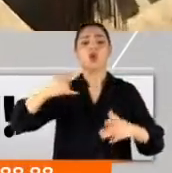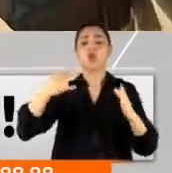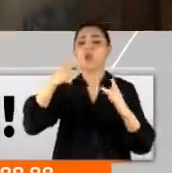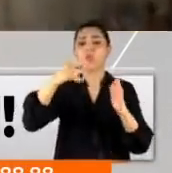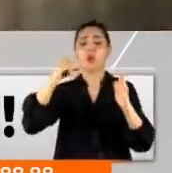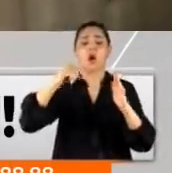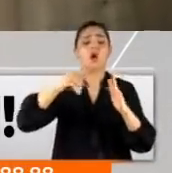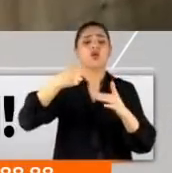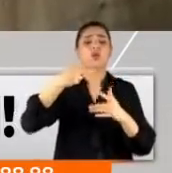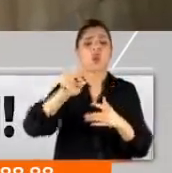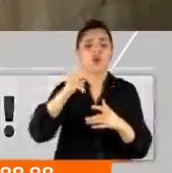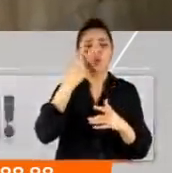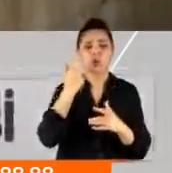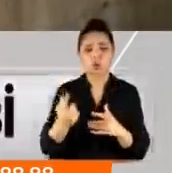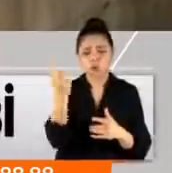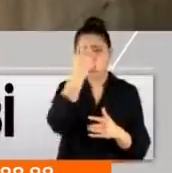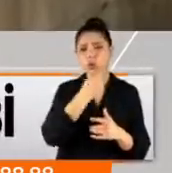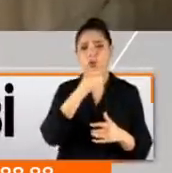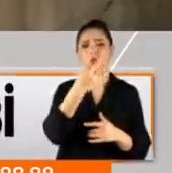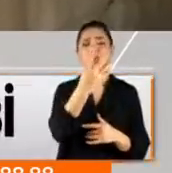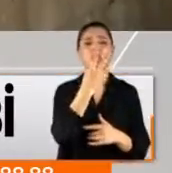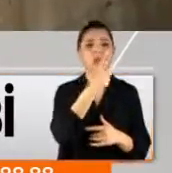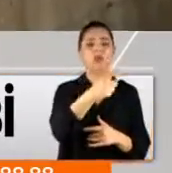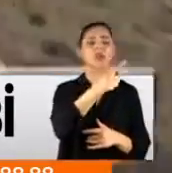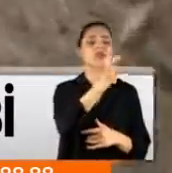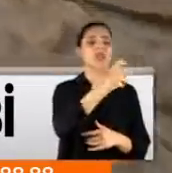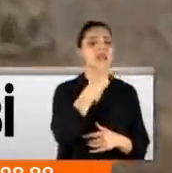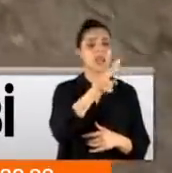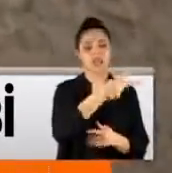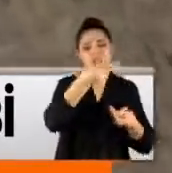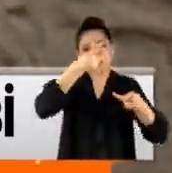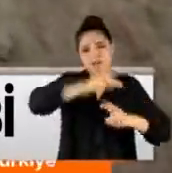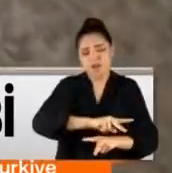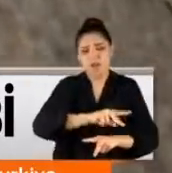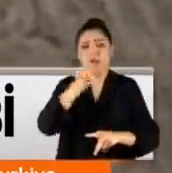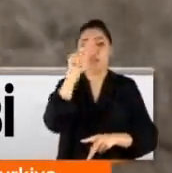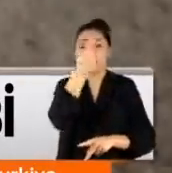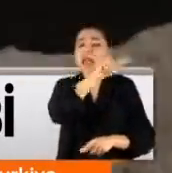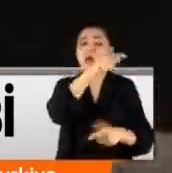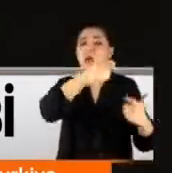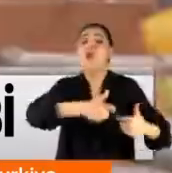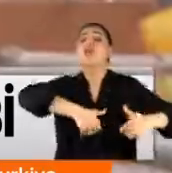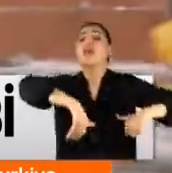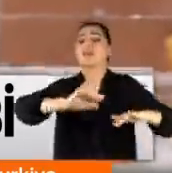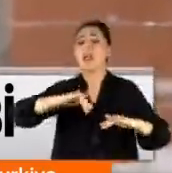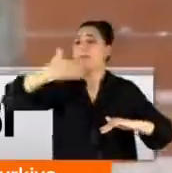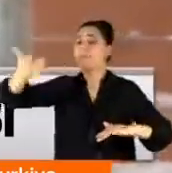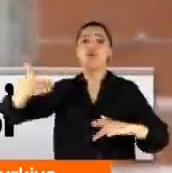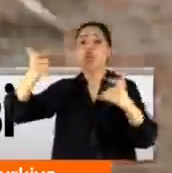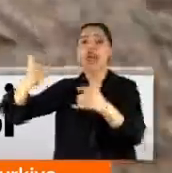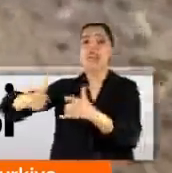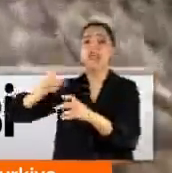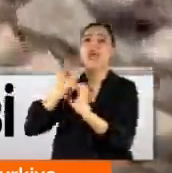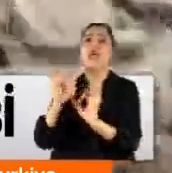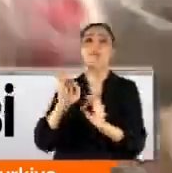yaşındaki Hüseyin Büyür ve 4 yaşındaki kardeşi Hasan'a mezar olmuştu. Ancak sadece orada değil, benzer tehlike birçok inşaatta